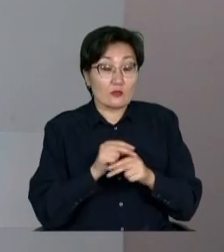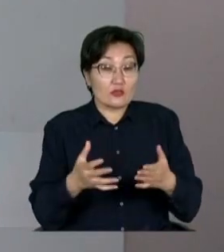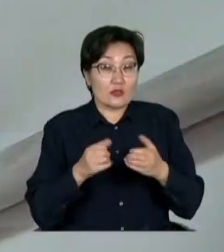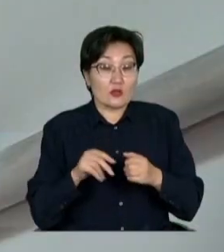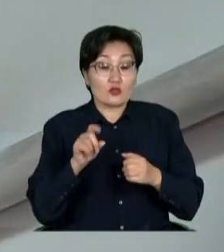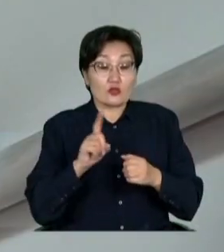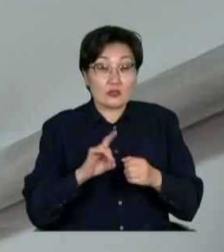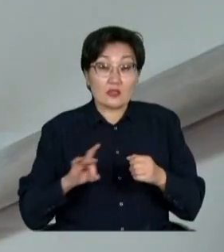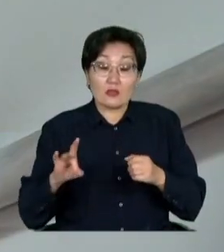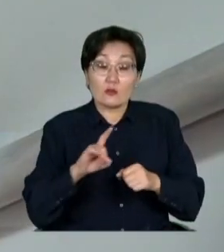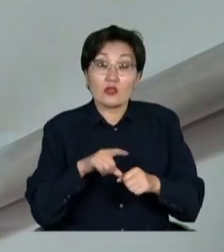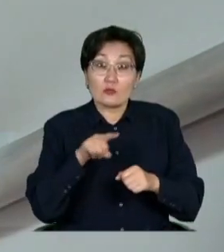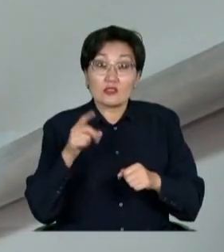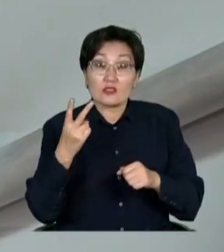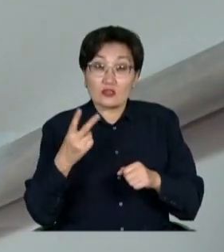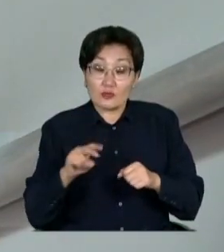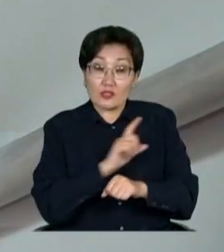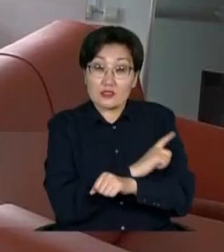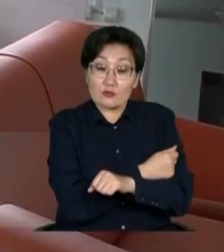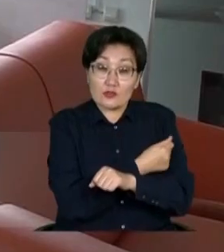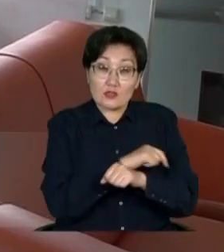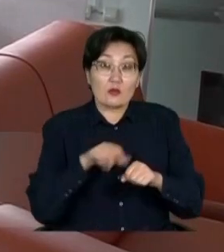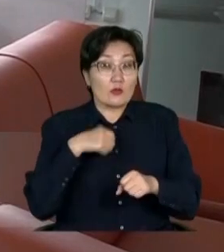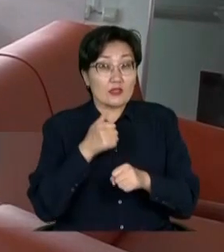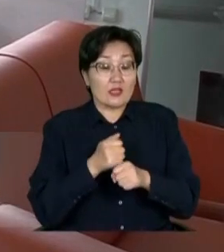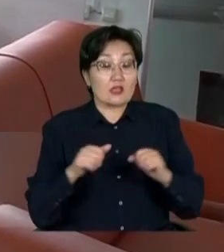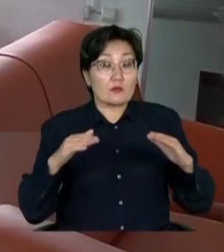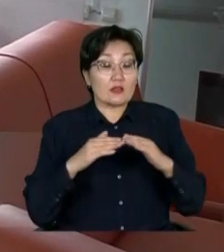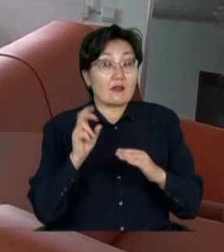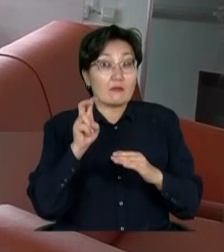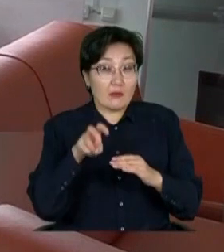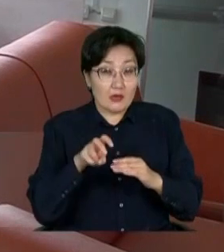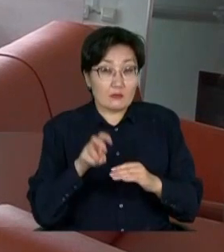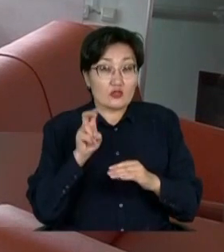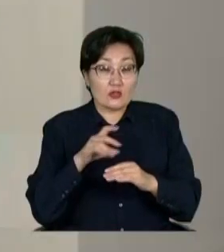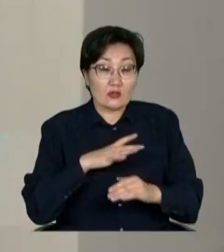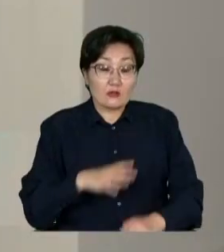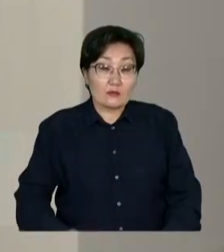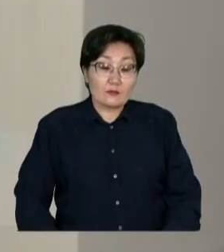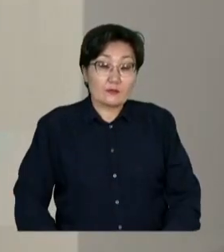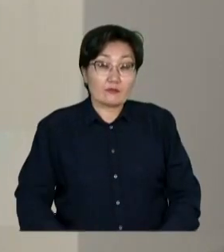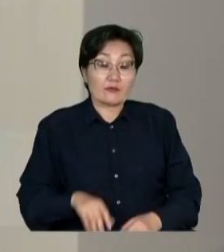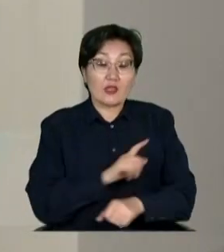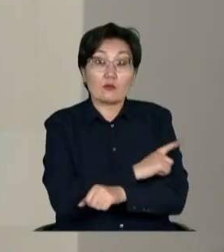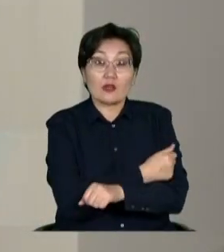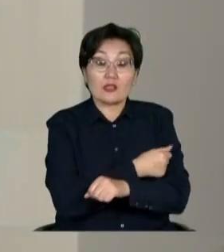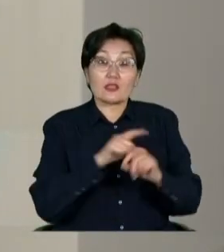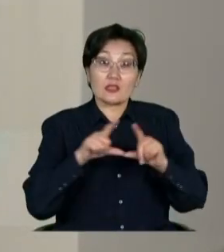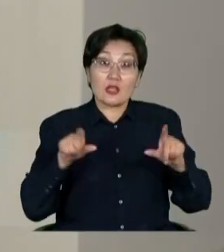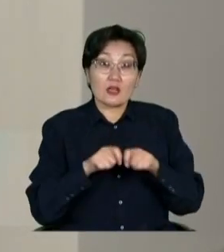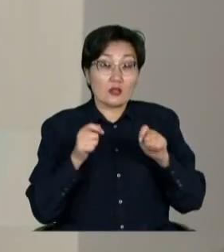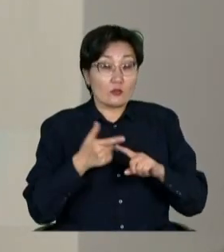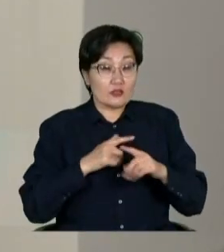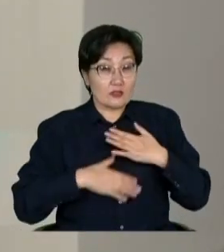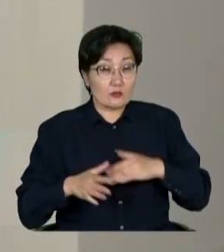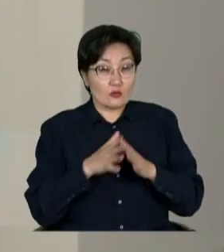шағын ауданында орналасқан нөмірі 20-шы емхананың негізгі ғимаратына барып жүріпті. Поликлиника ашылып, қатты қуанып жатырмыз.